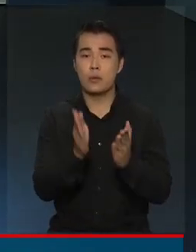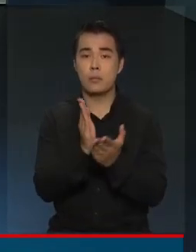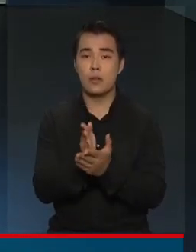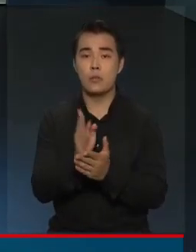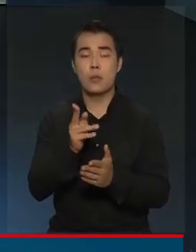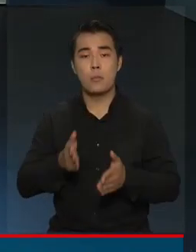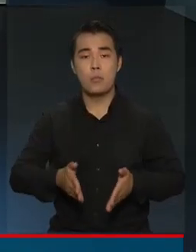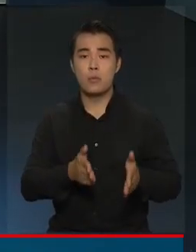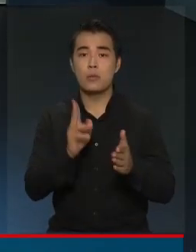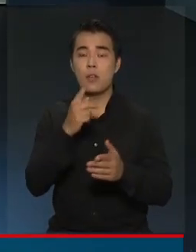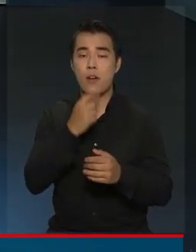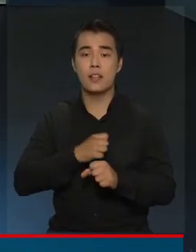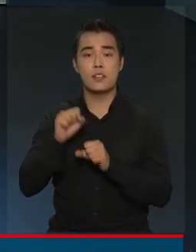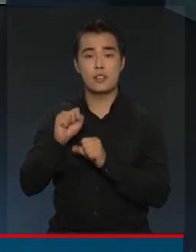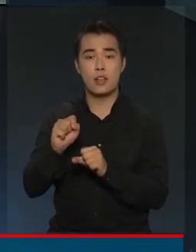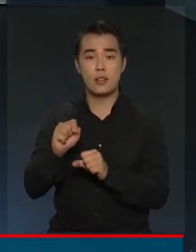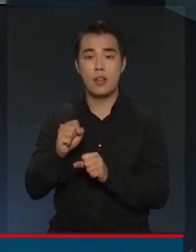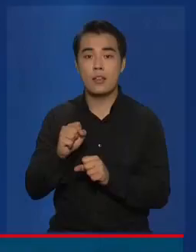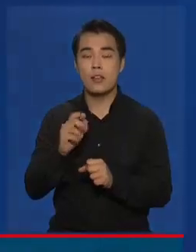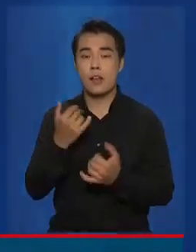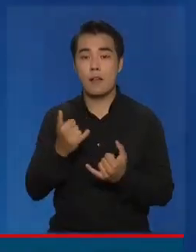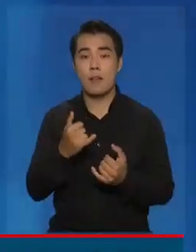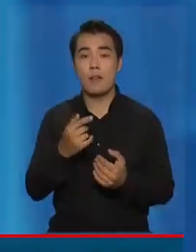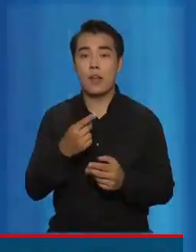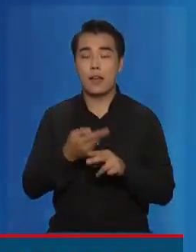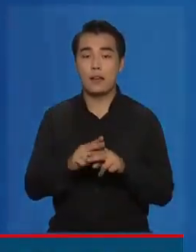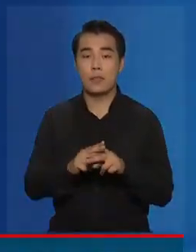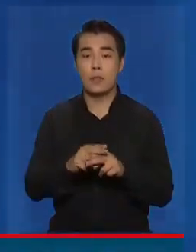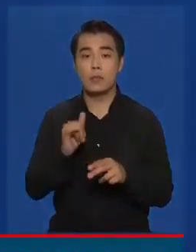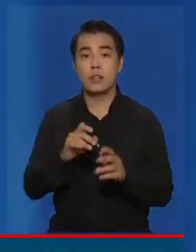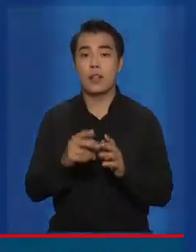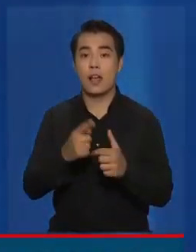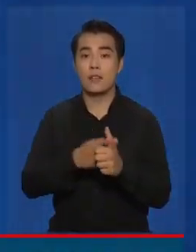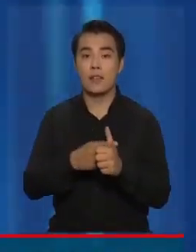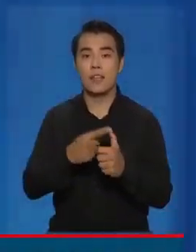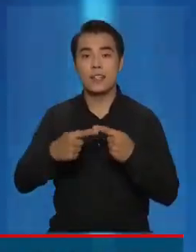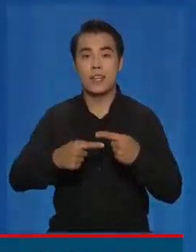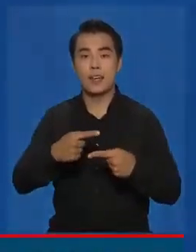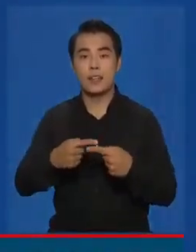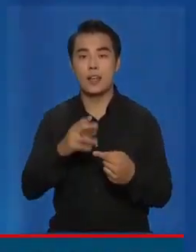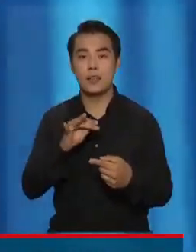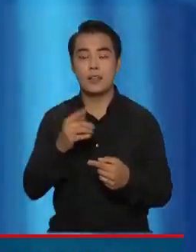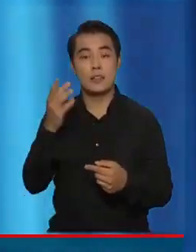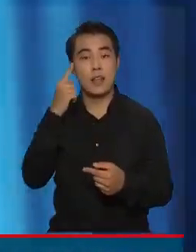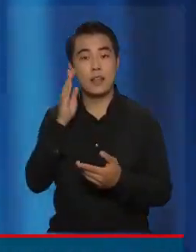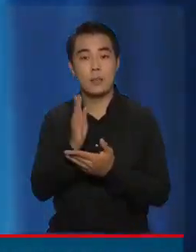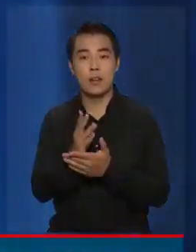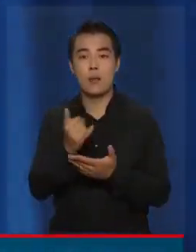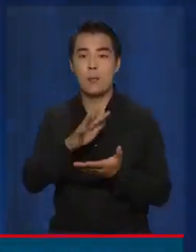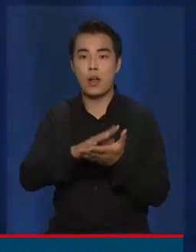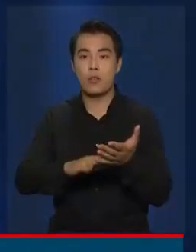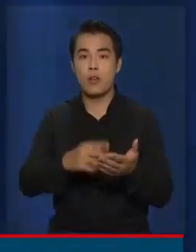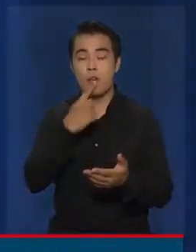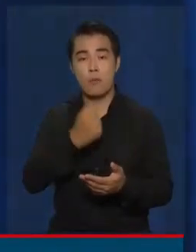путь воина. Да? Вот да. Он воин, да. И это, что называется, у него в генах, это в его сознании. Угу. Он продолжает